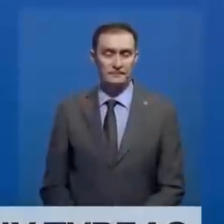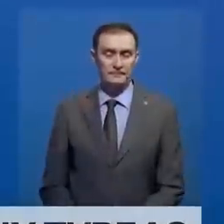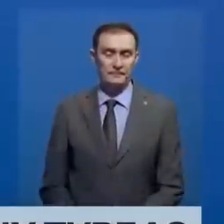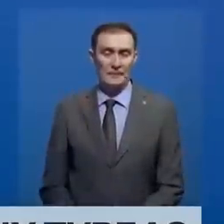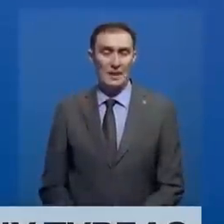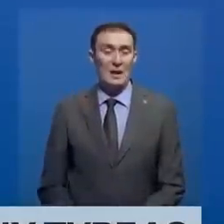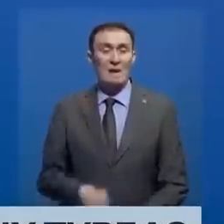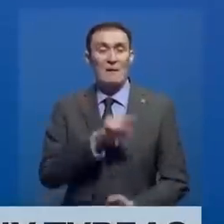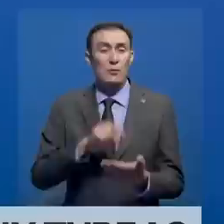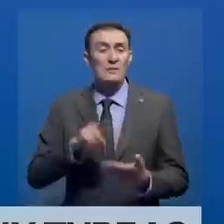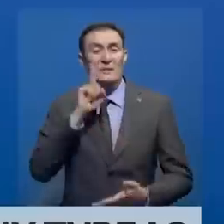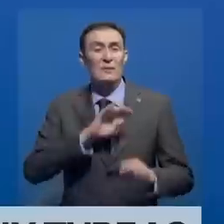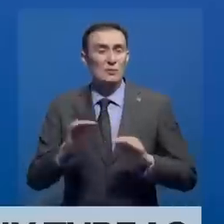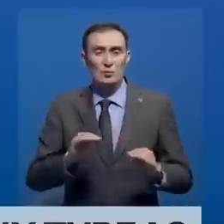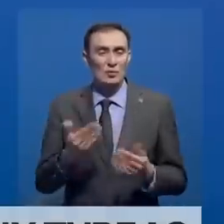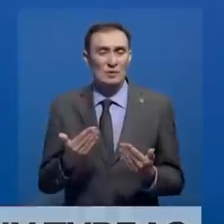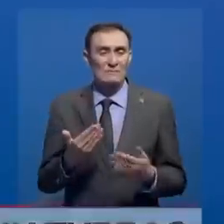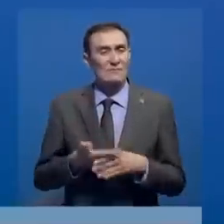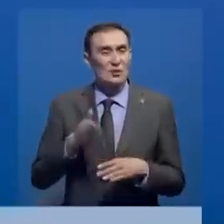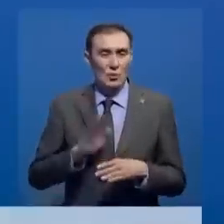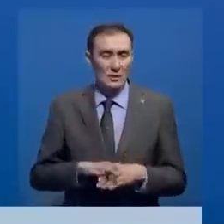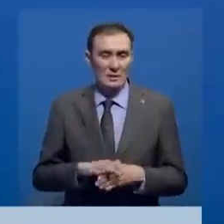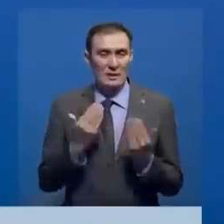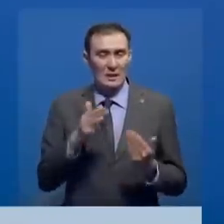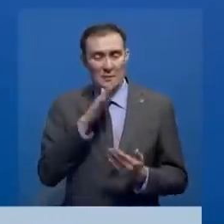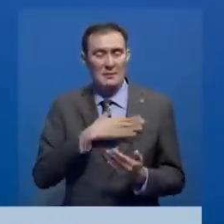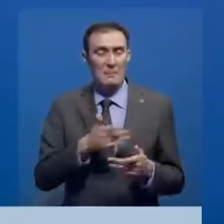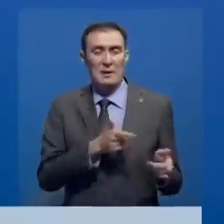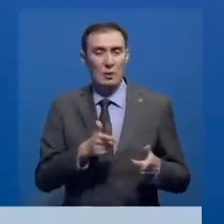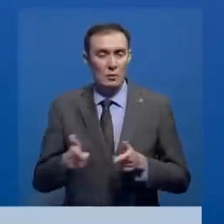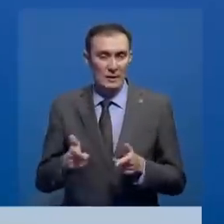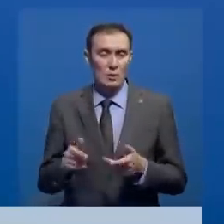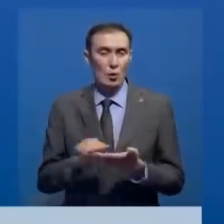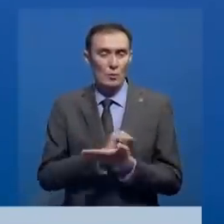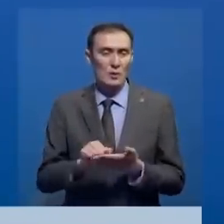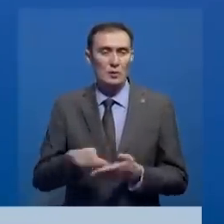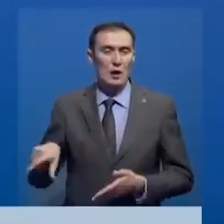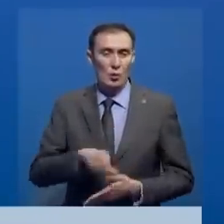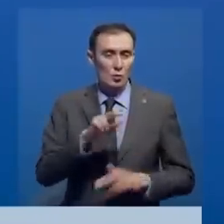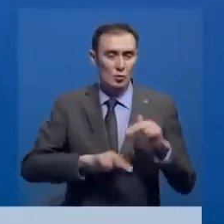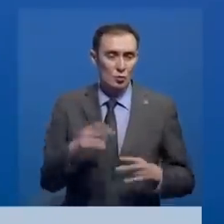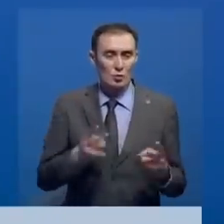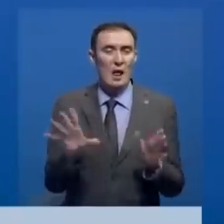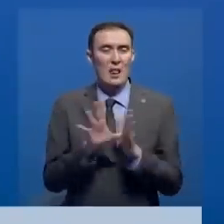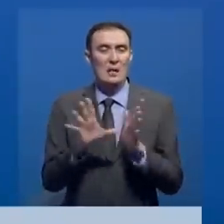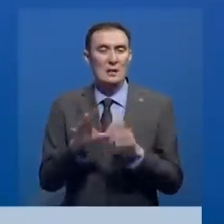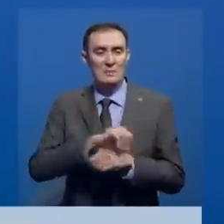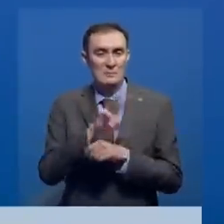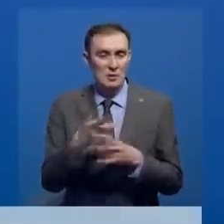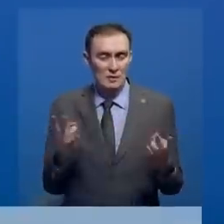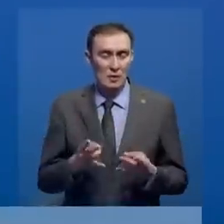вопрос инфраструктуры конечно идет тяжело на данный момент мы разработали psd на дороге на электроэнергию